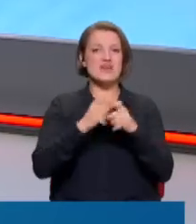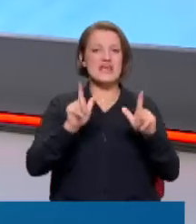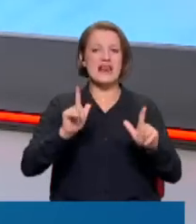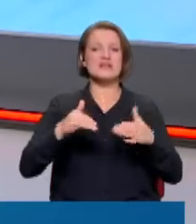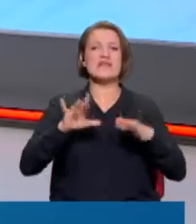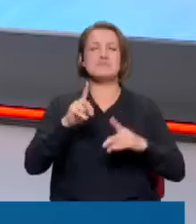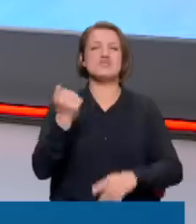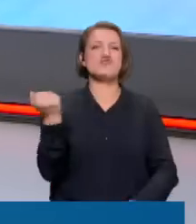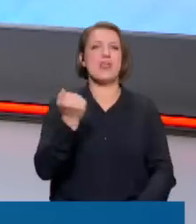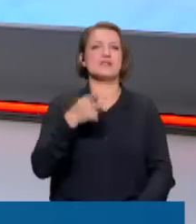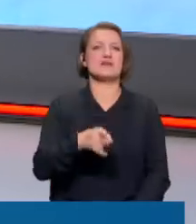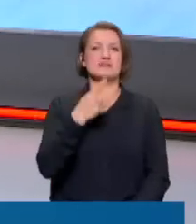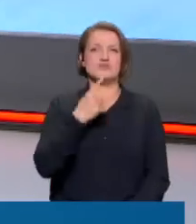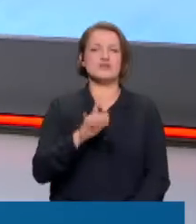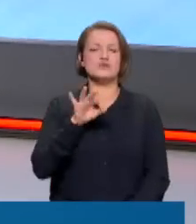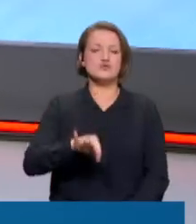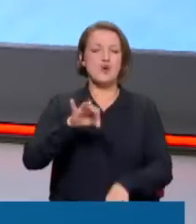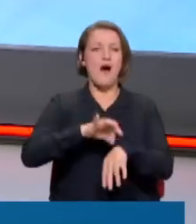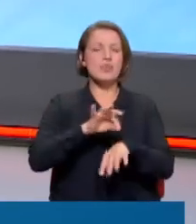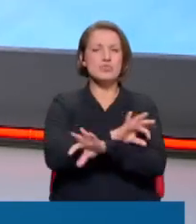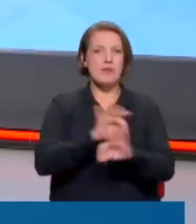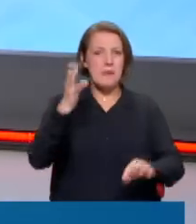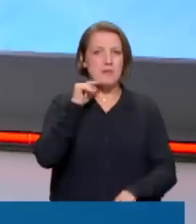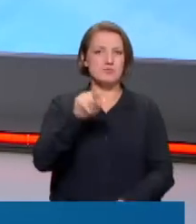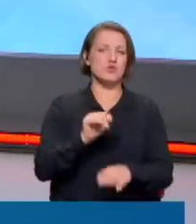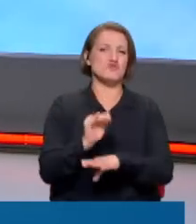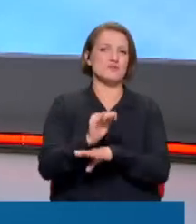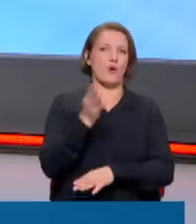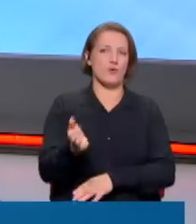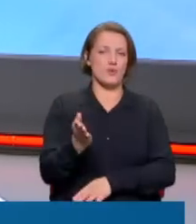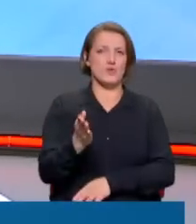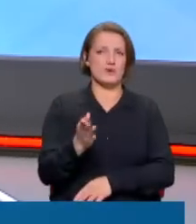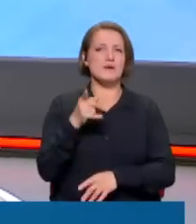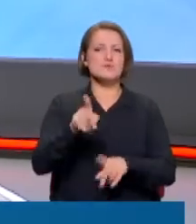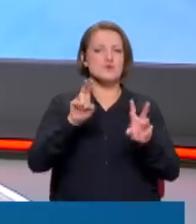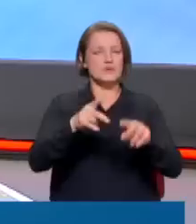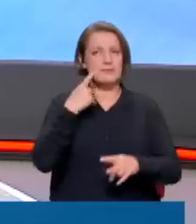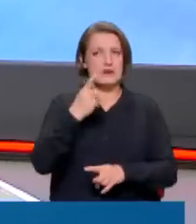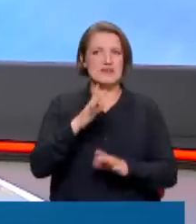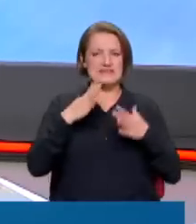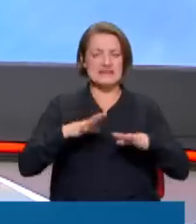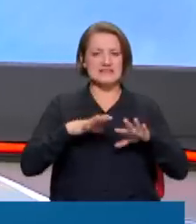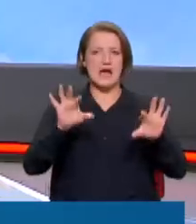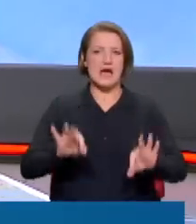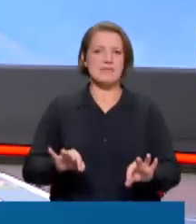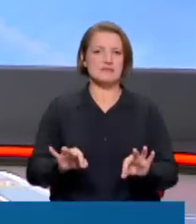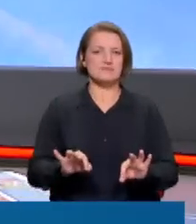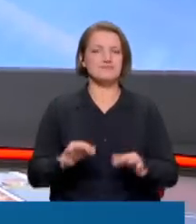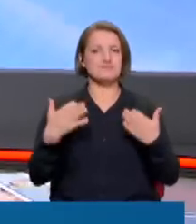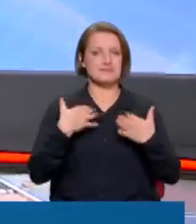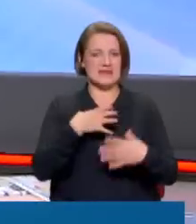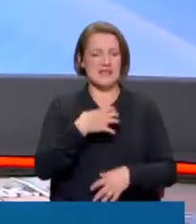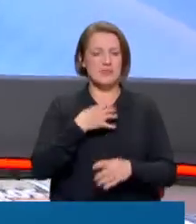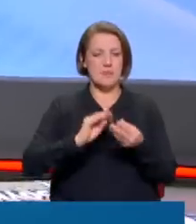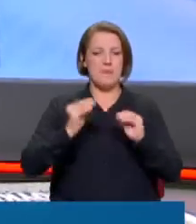değilse bir cinayettir demişti Şu an tam anlamıyla bu yaşanıyor döneceğiz bu konuya isterseniz hemen kendi